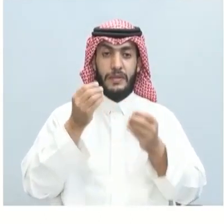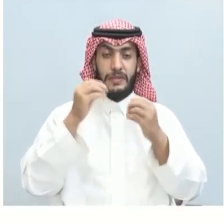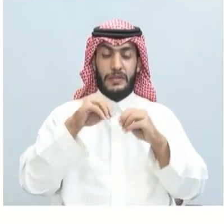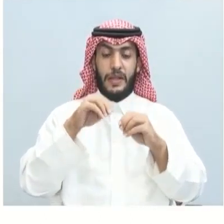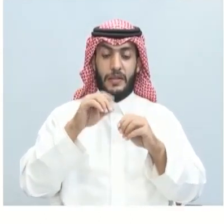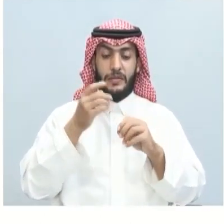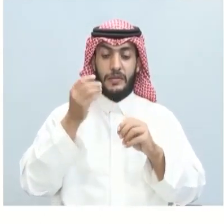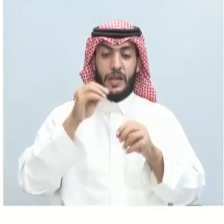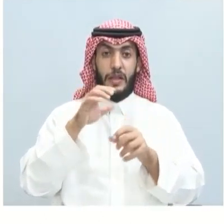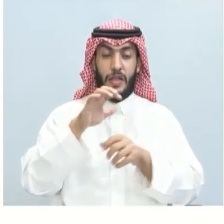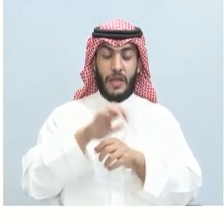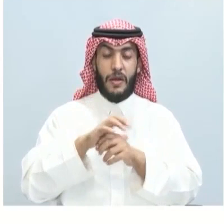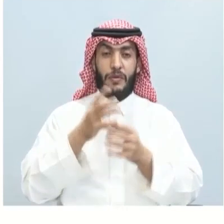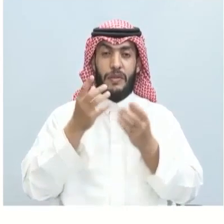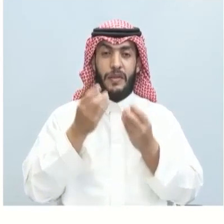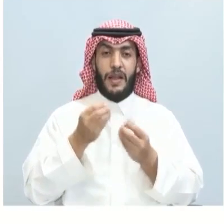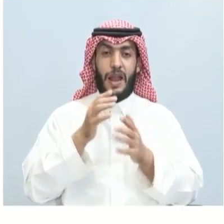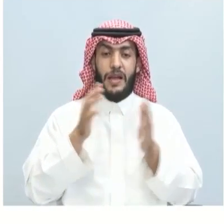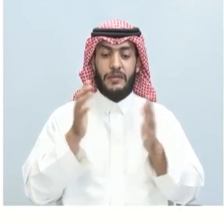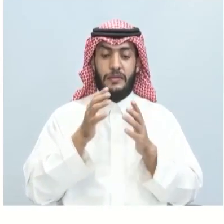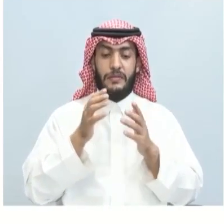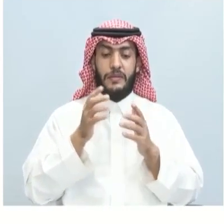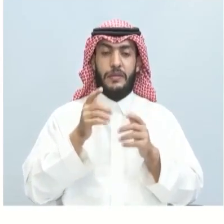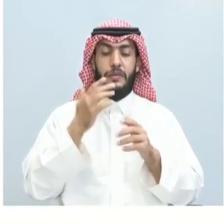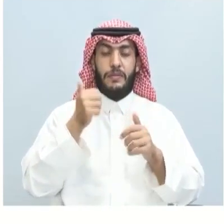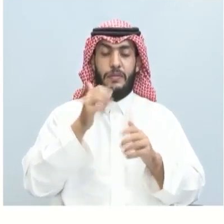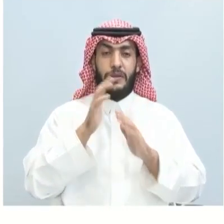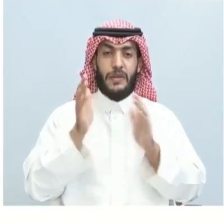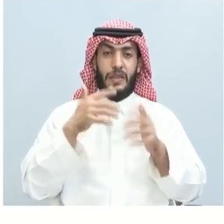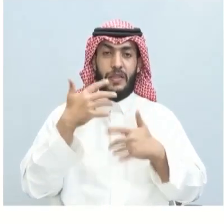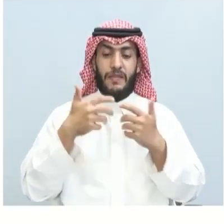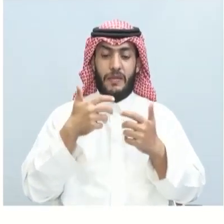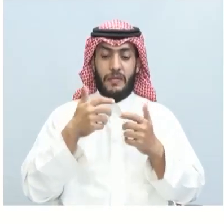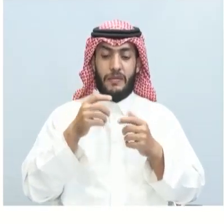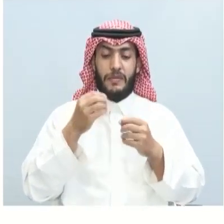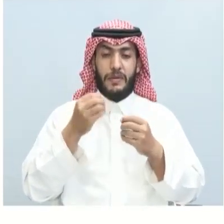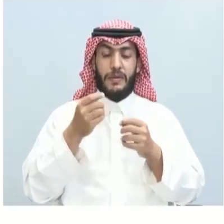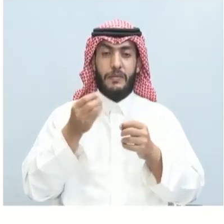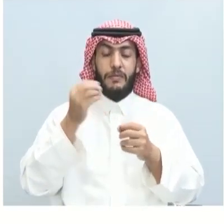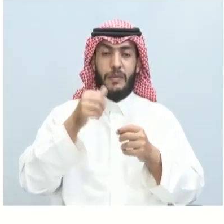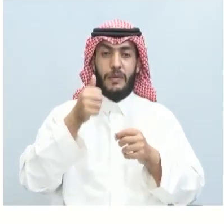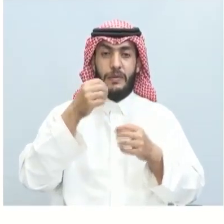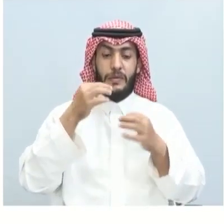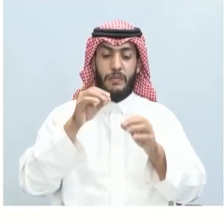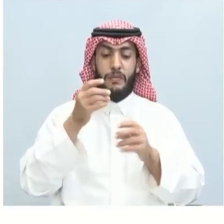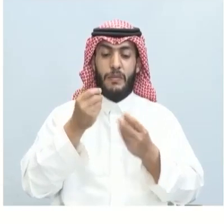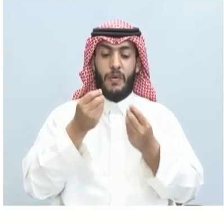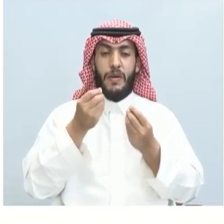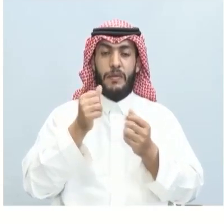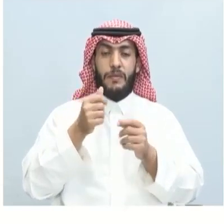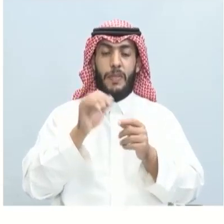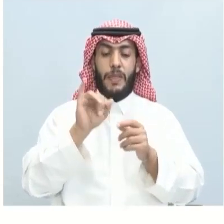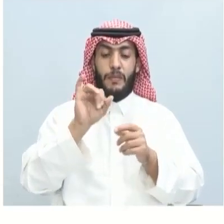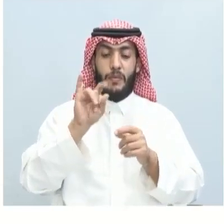بزياده الضغط وتقليل الحجم يتجه التفاعل نحو انتاج المزيد من المواد التي عدد